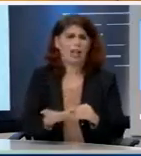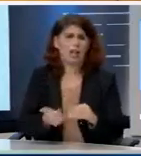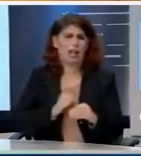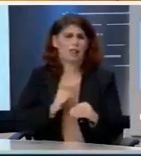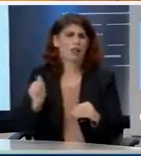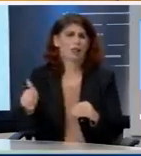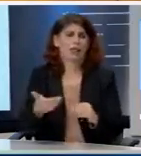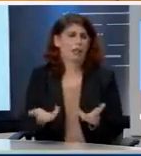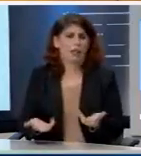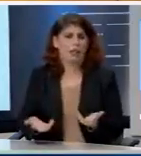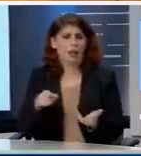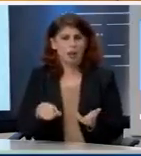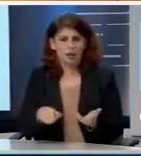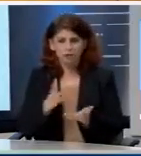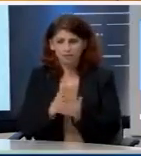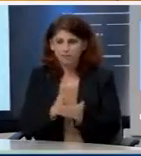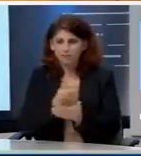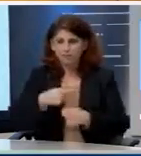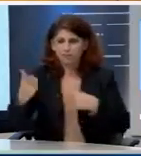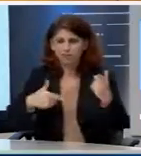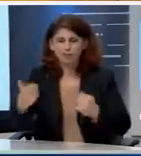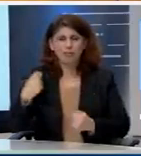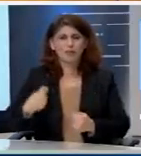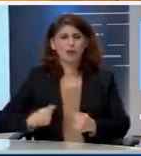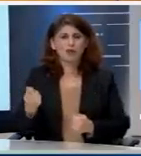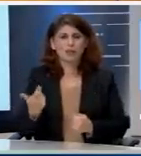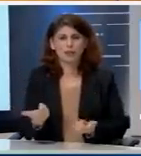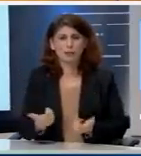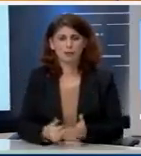Αυτό έχει ως αποτέλεσμα διασπάθηση δημοσίου χρήματος.